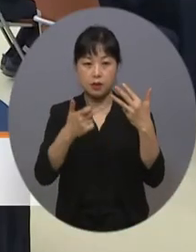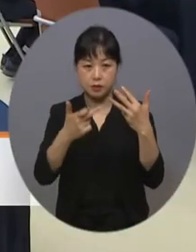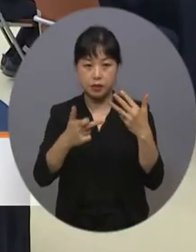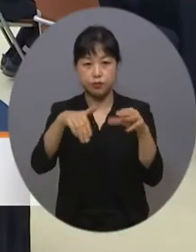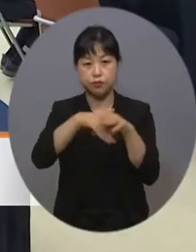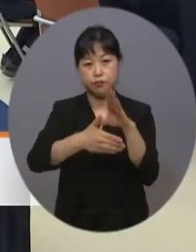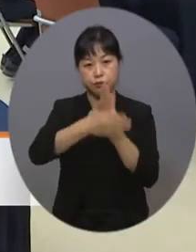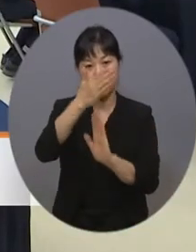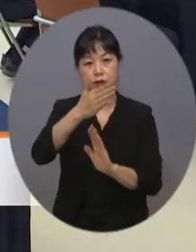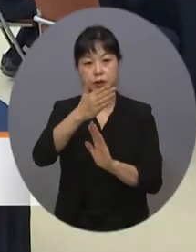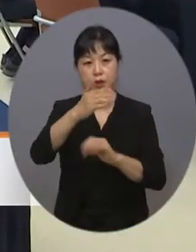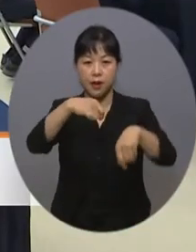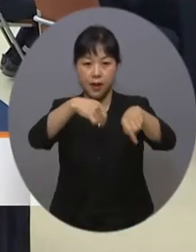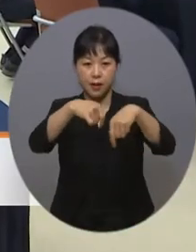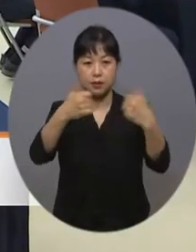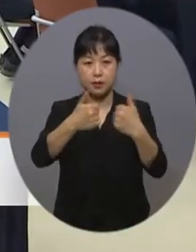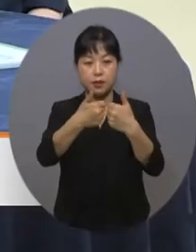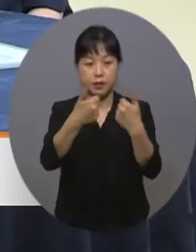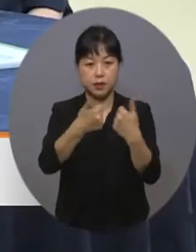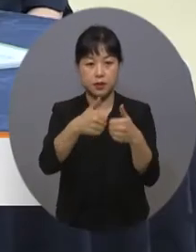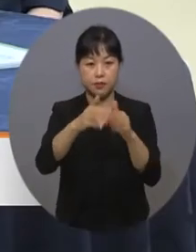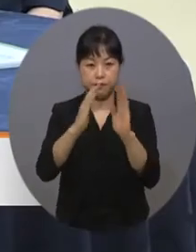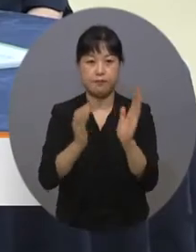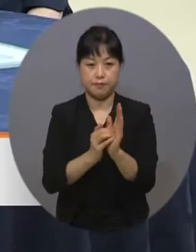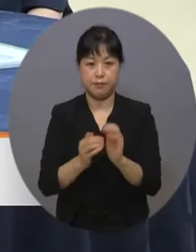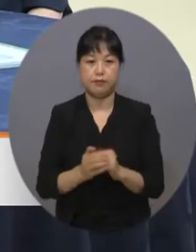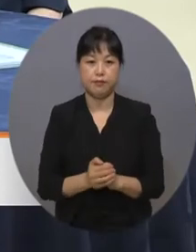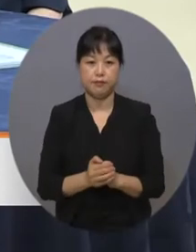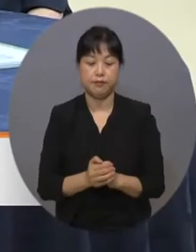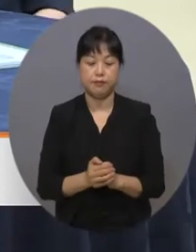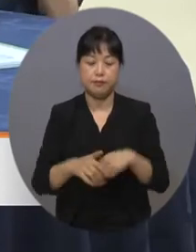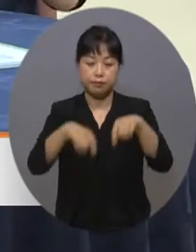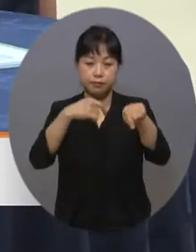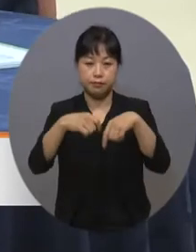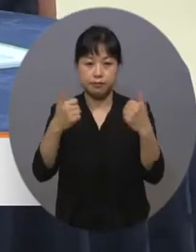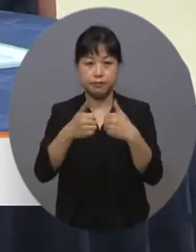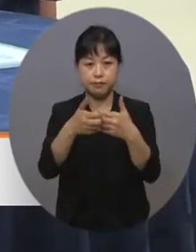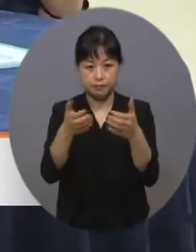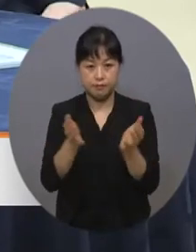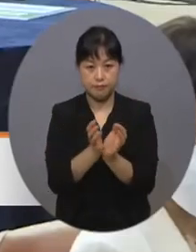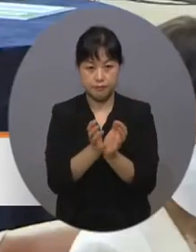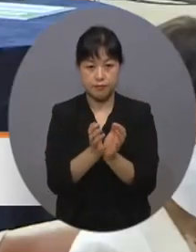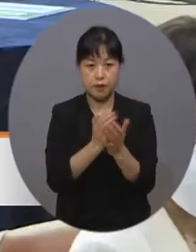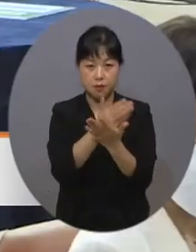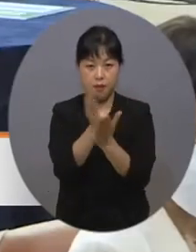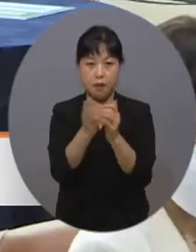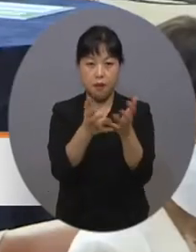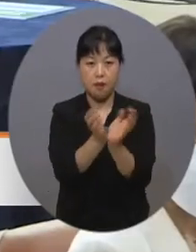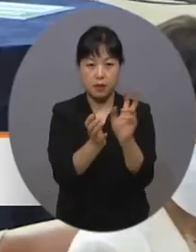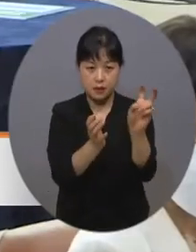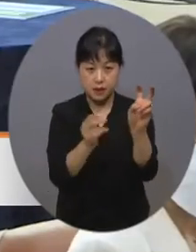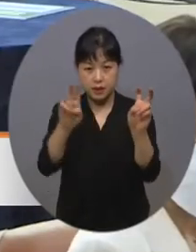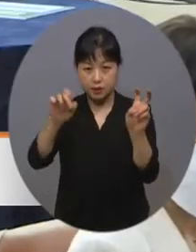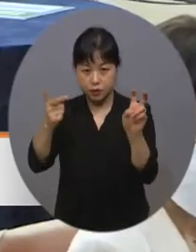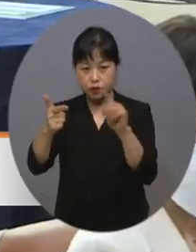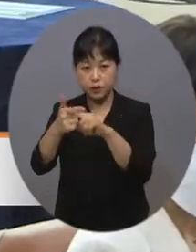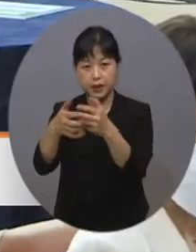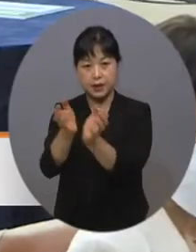문화도시 행정협의체를 발족했습니다. 행정협의체는 20개 부서 26개 팀 구조로